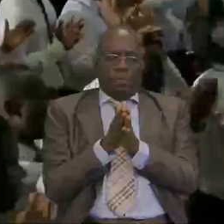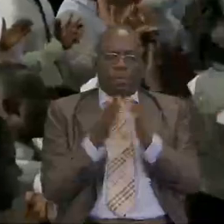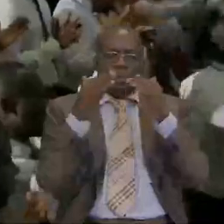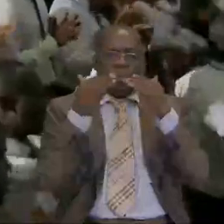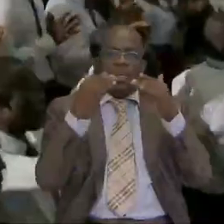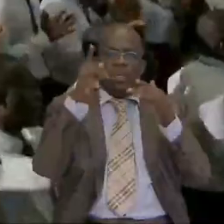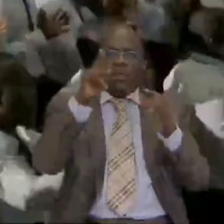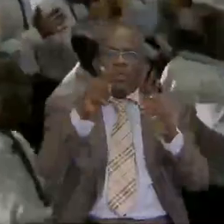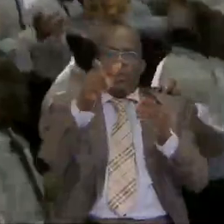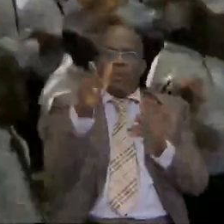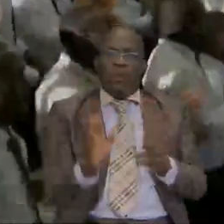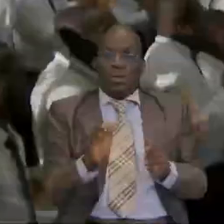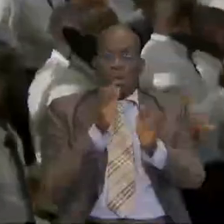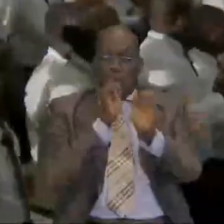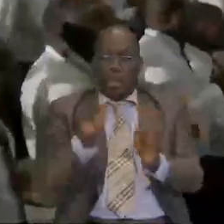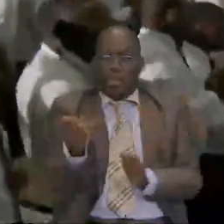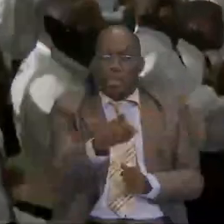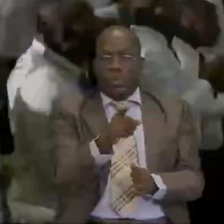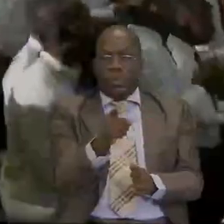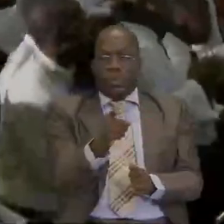Merci et que Dieu vous bénisse.